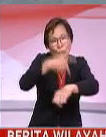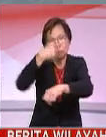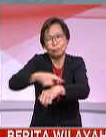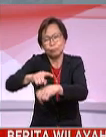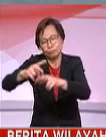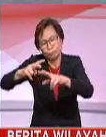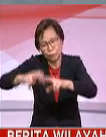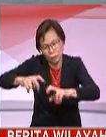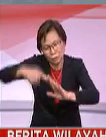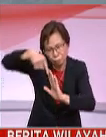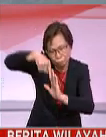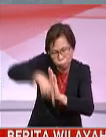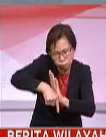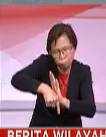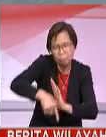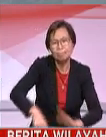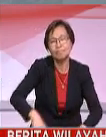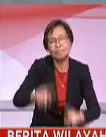siasatan lanjut.